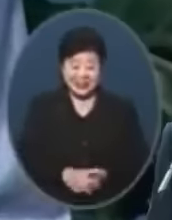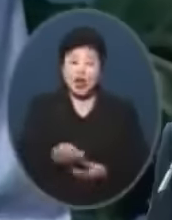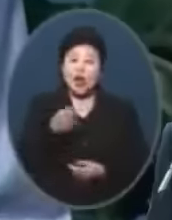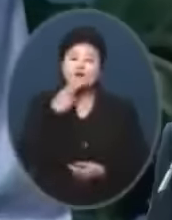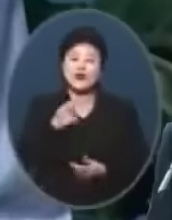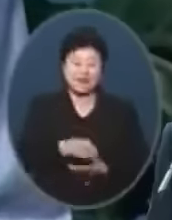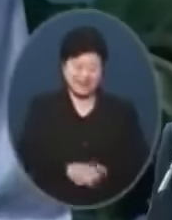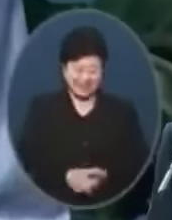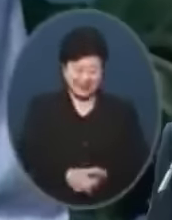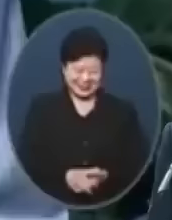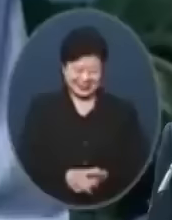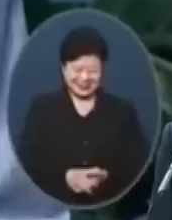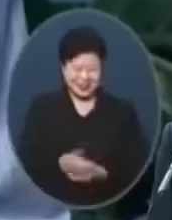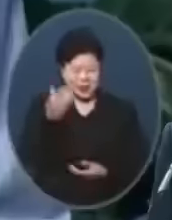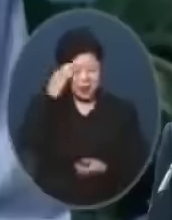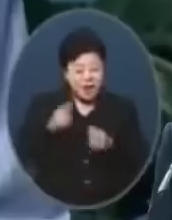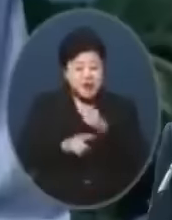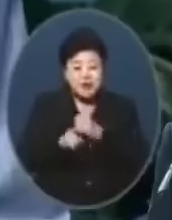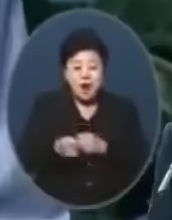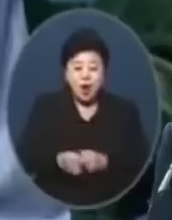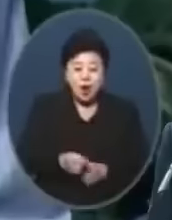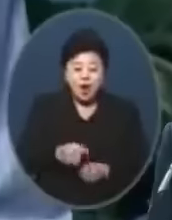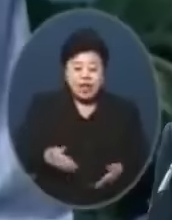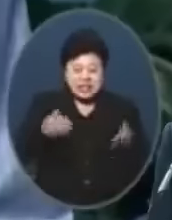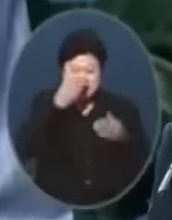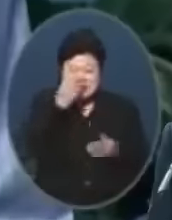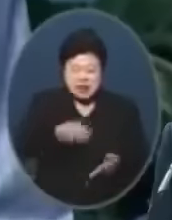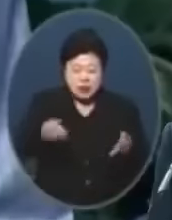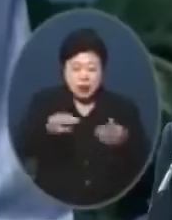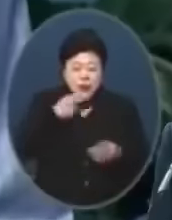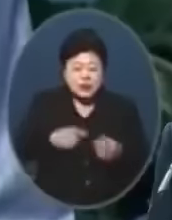없지요? 왜 없습니까?